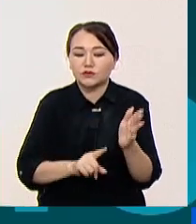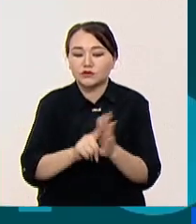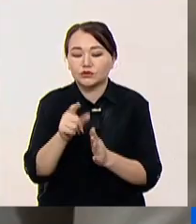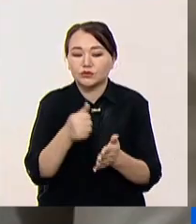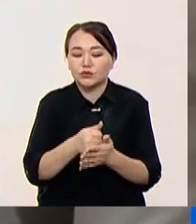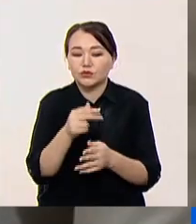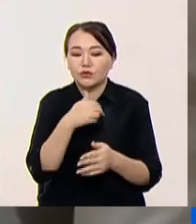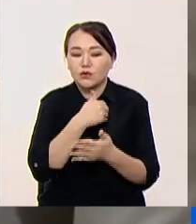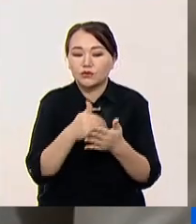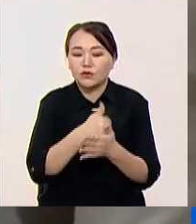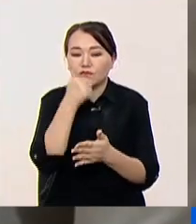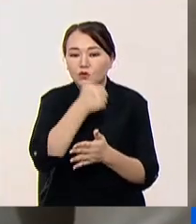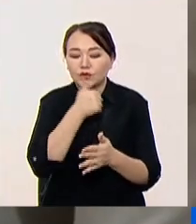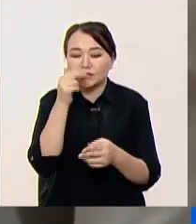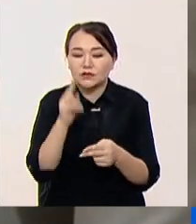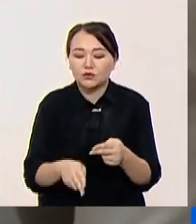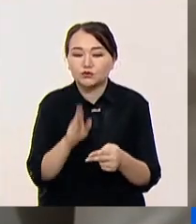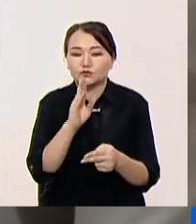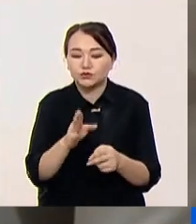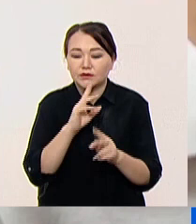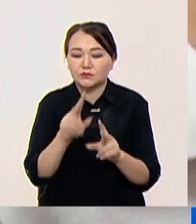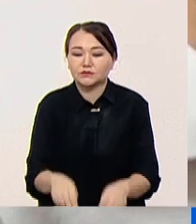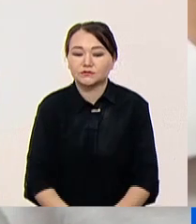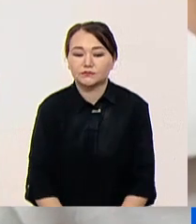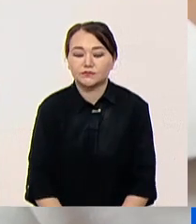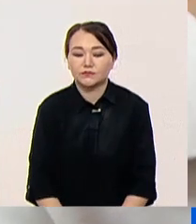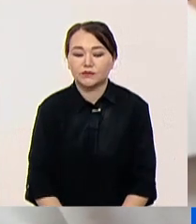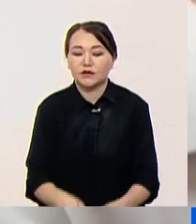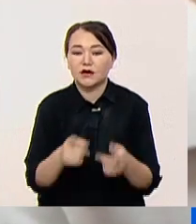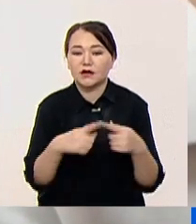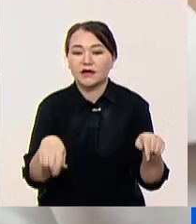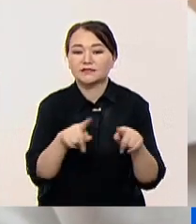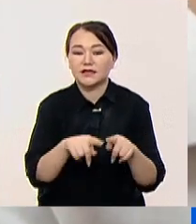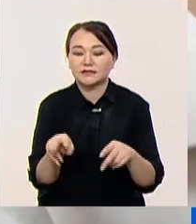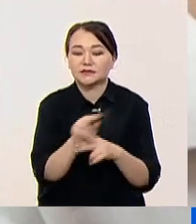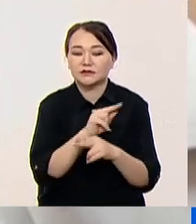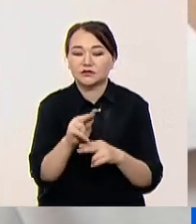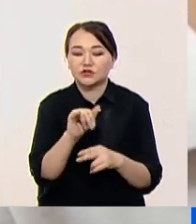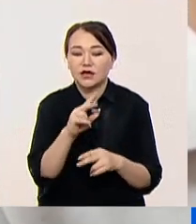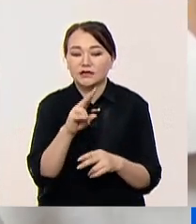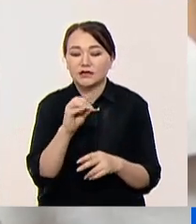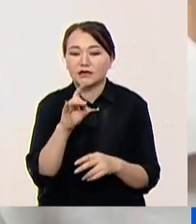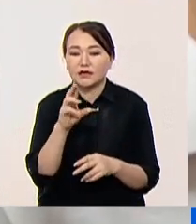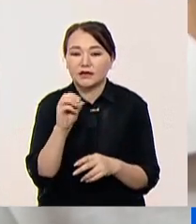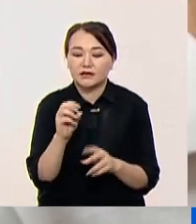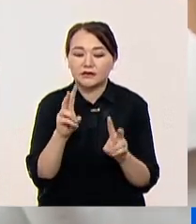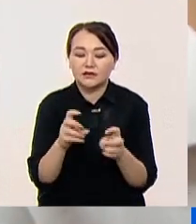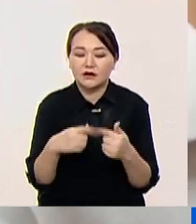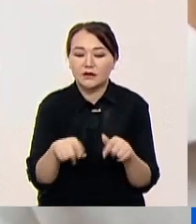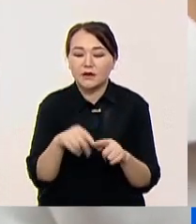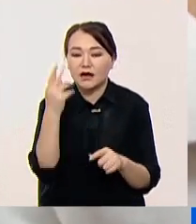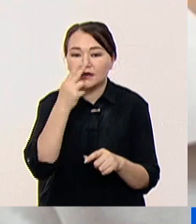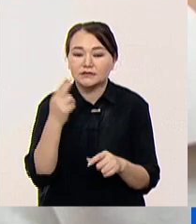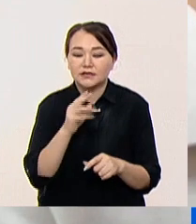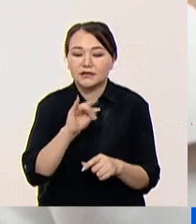дейін жөндеу аяқталады деп сендіріп отыр. Мердігер мекеме ол Жанерке деген компания Астана